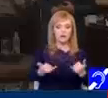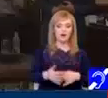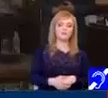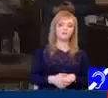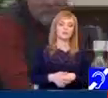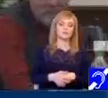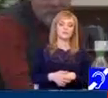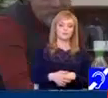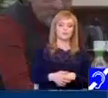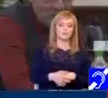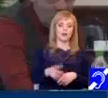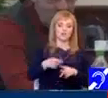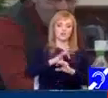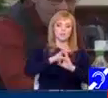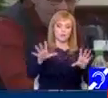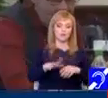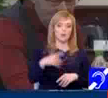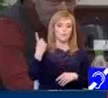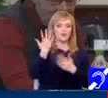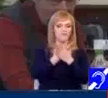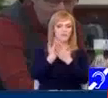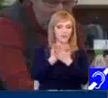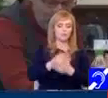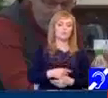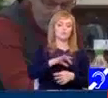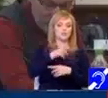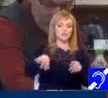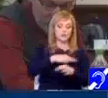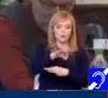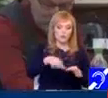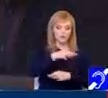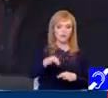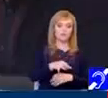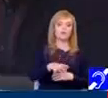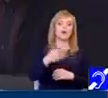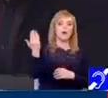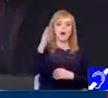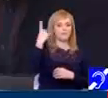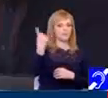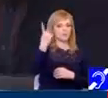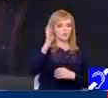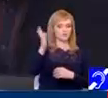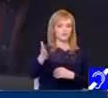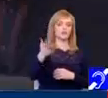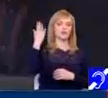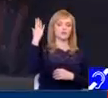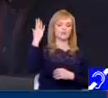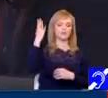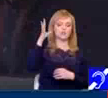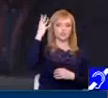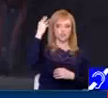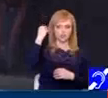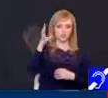în 2016. Primul film din proiect, Afacerea Est, a regizorului basarabean Igor Kobilianski, a rulat deja în această seară